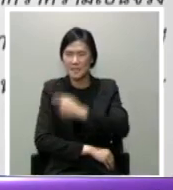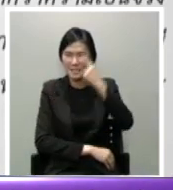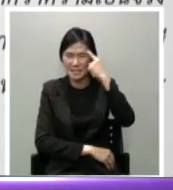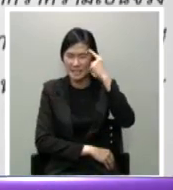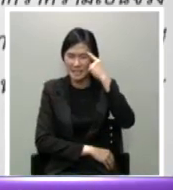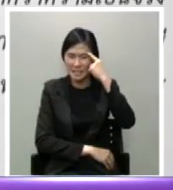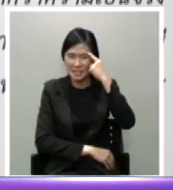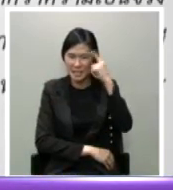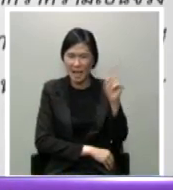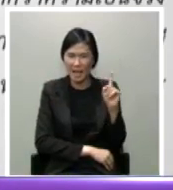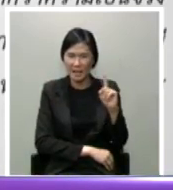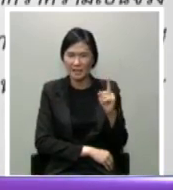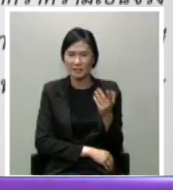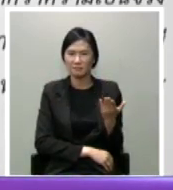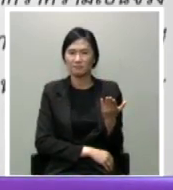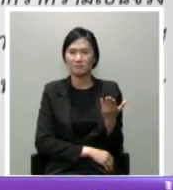ว่า